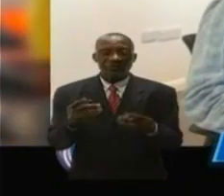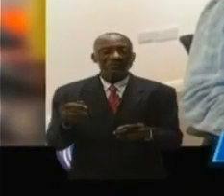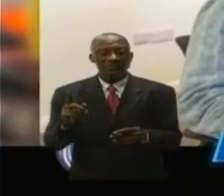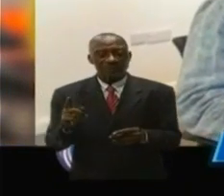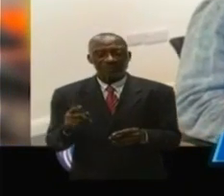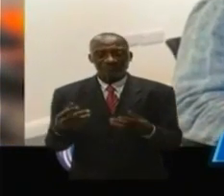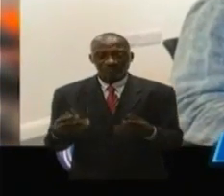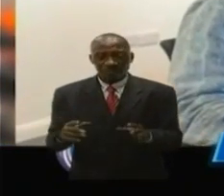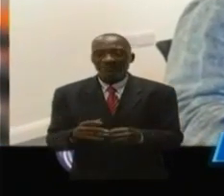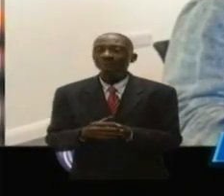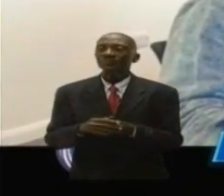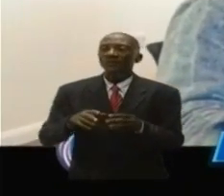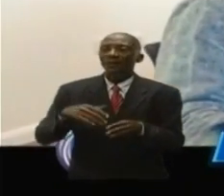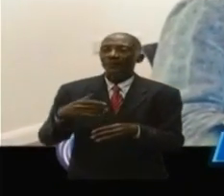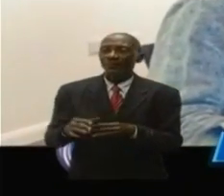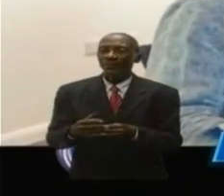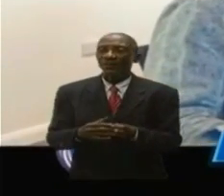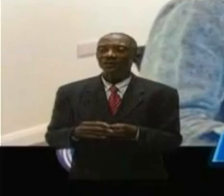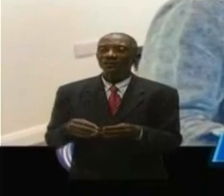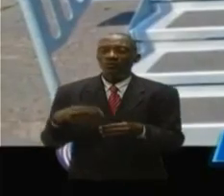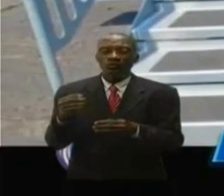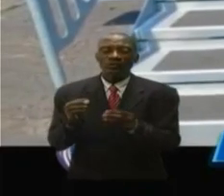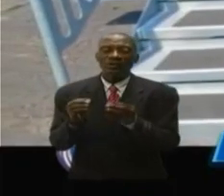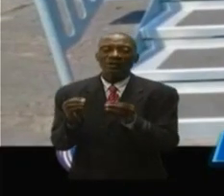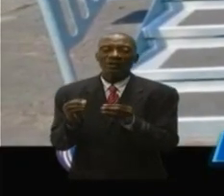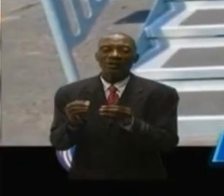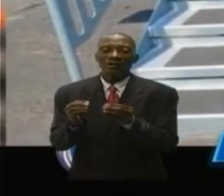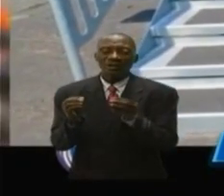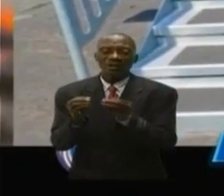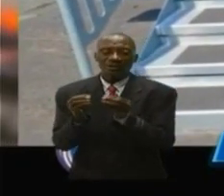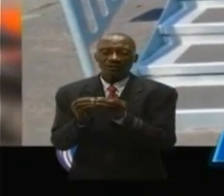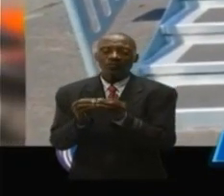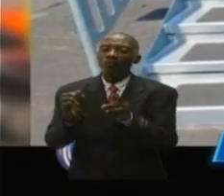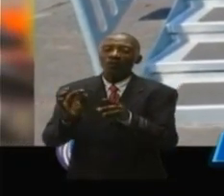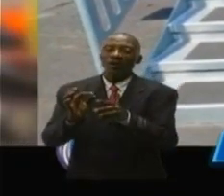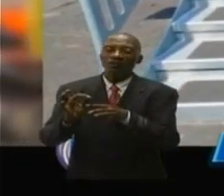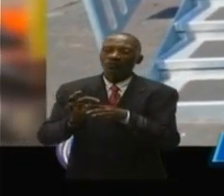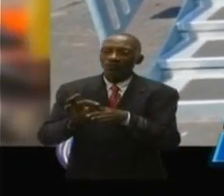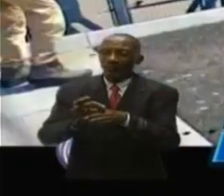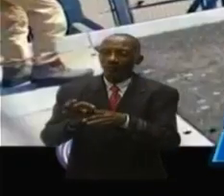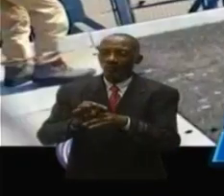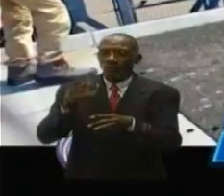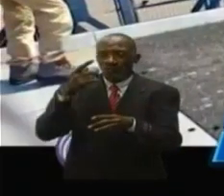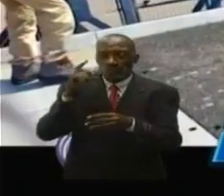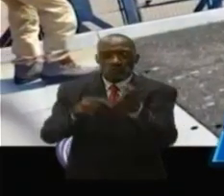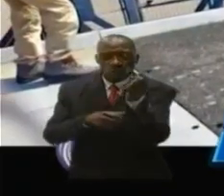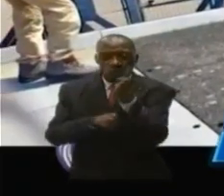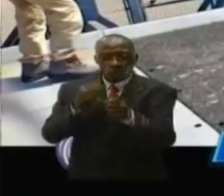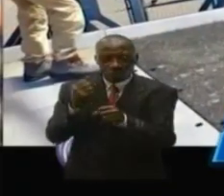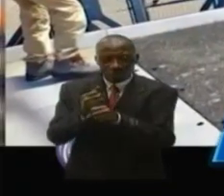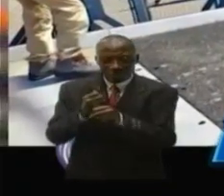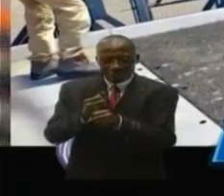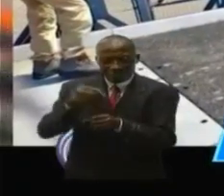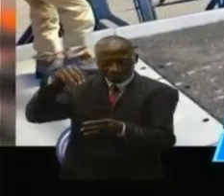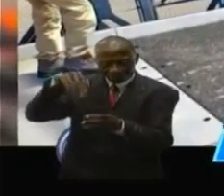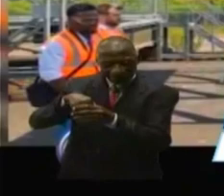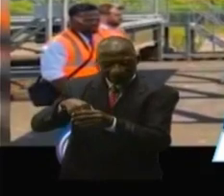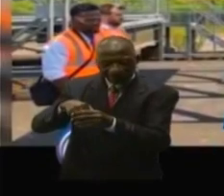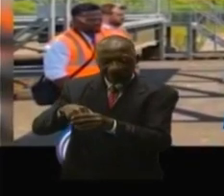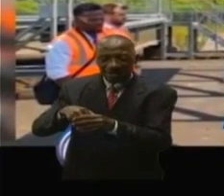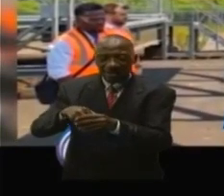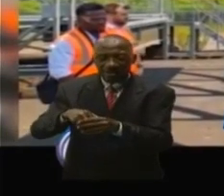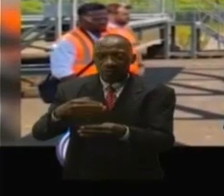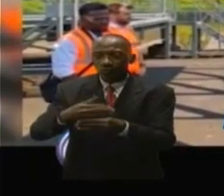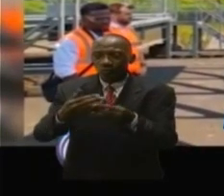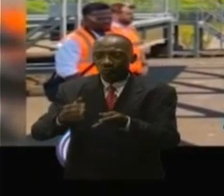montage de ce type de ponts. Ces ponts sont une innovation que le régime de Félix Antoine Tshisekedi Tshilombo apporte en